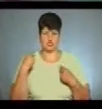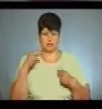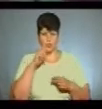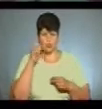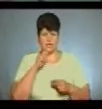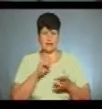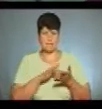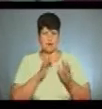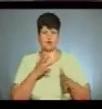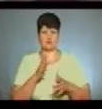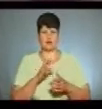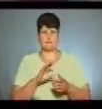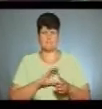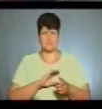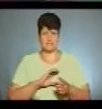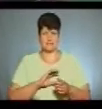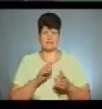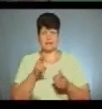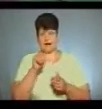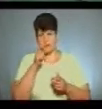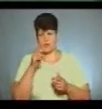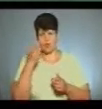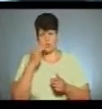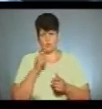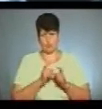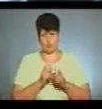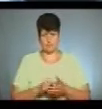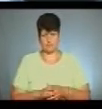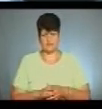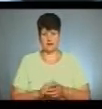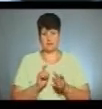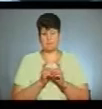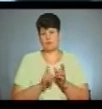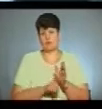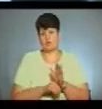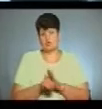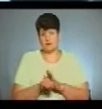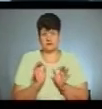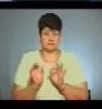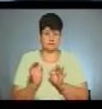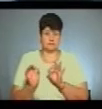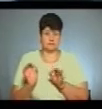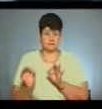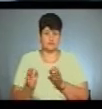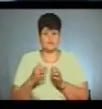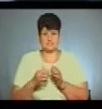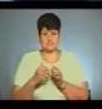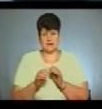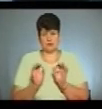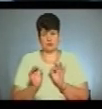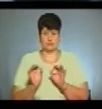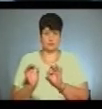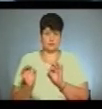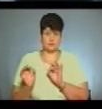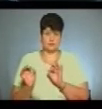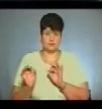і бронзовий призер Європи з греко-римської боротьби. Бій почався нормально, почав в середньому темпі